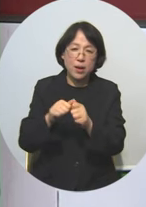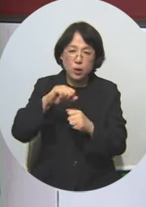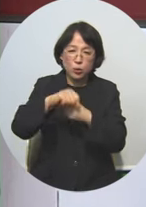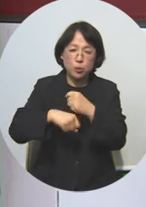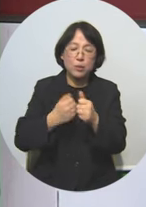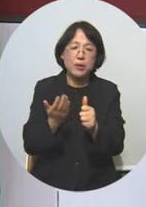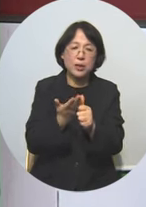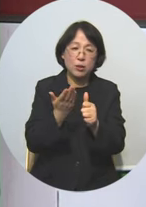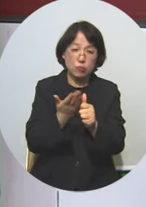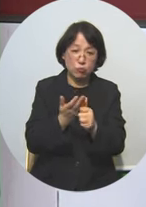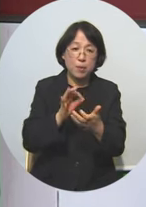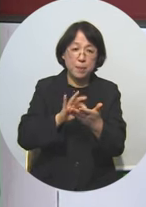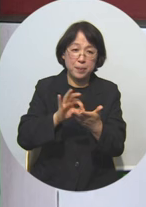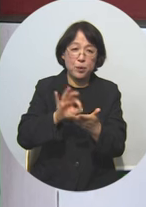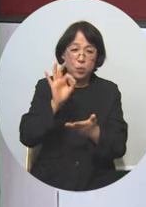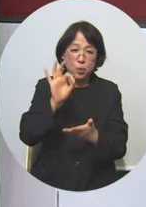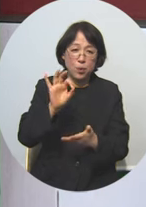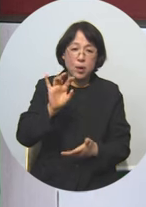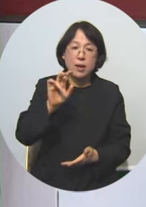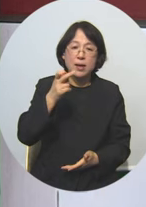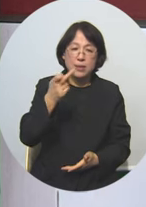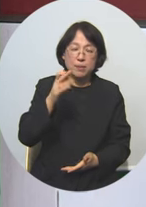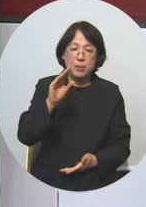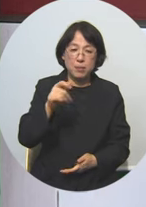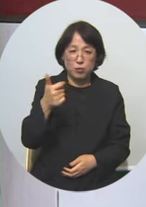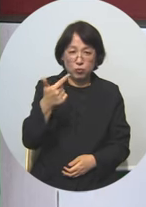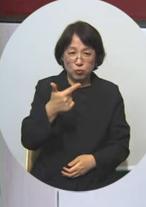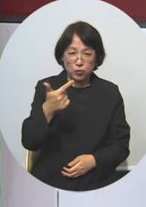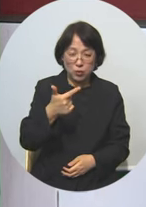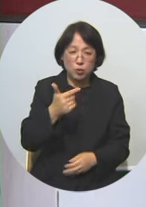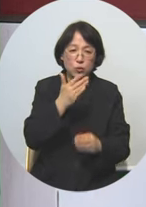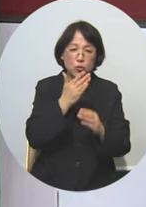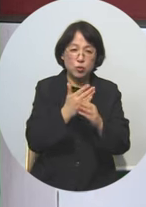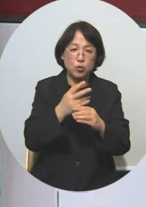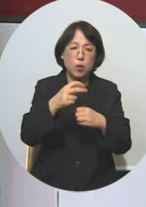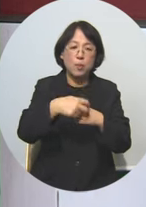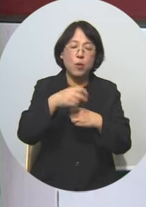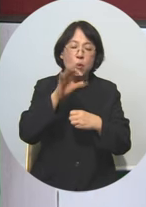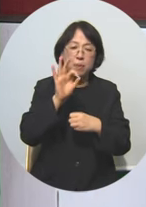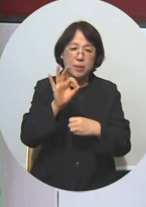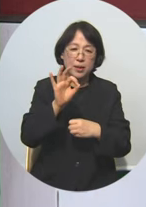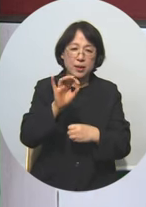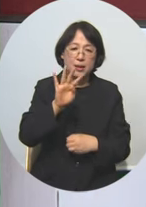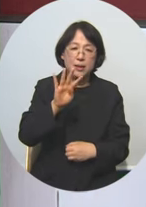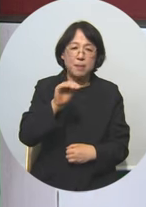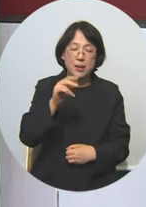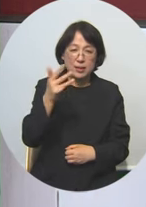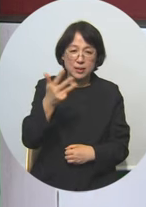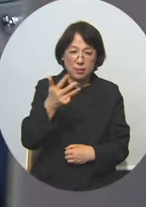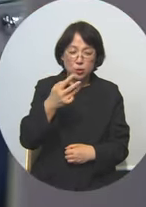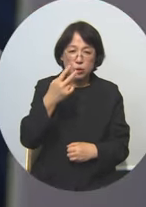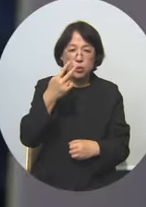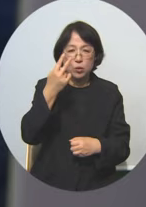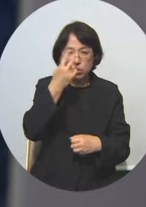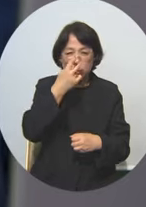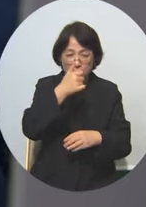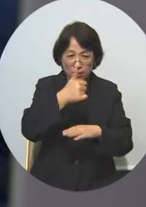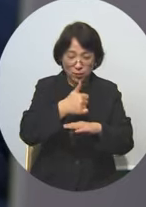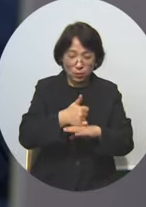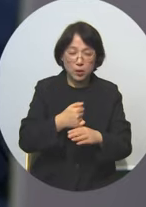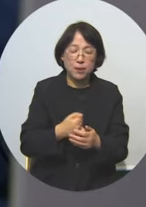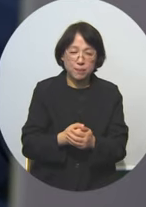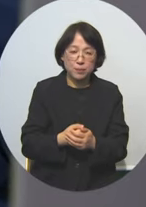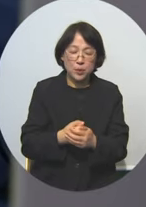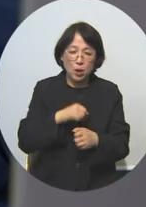월 평균 양육 비용은 약 12만 6천 원, 그중 병원비는 약 4만 3천 원으로 조사됐습니다. 반려동물